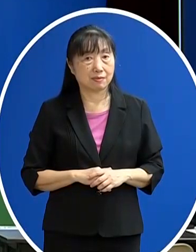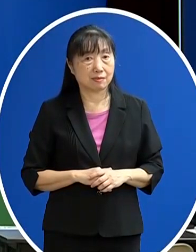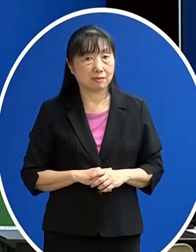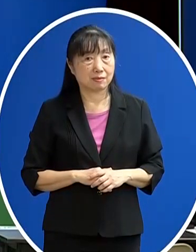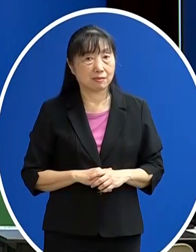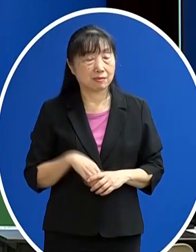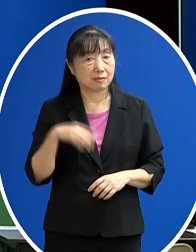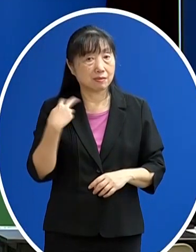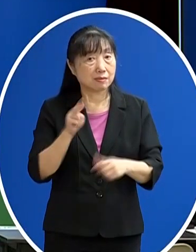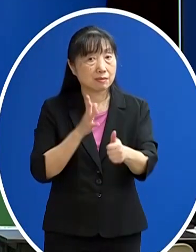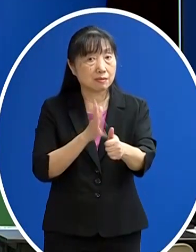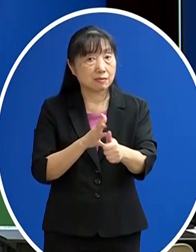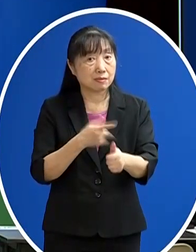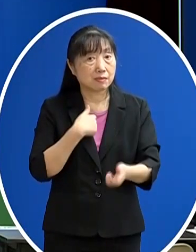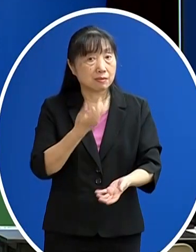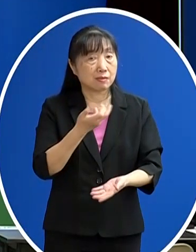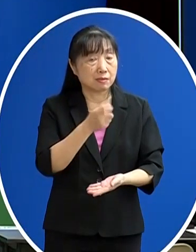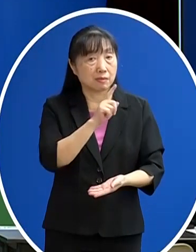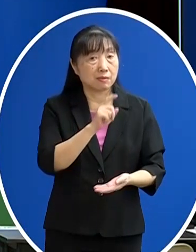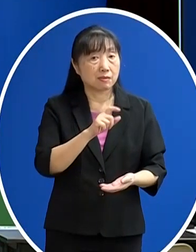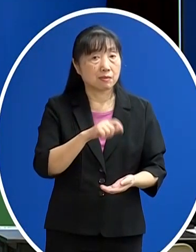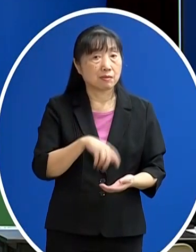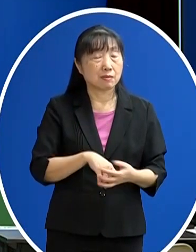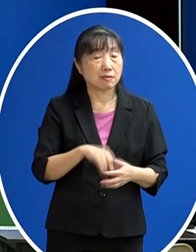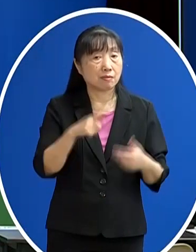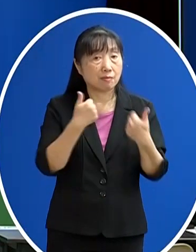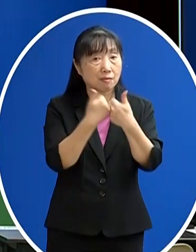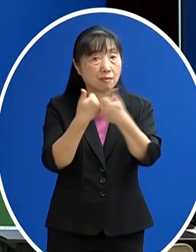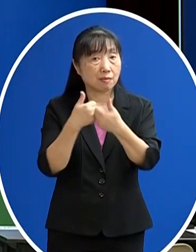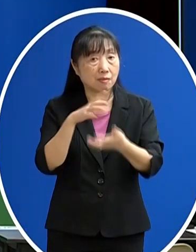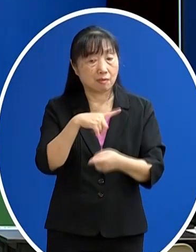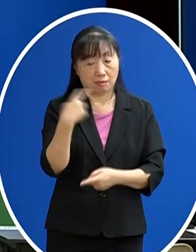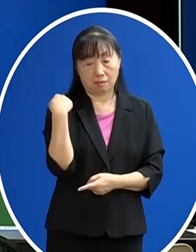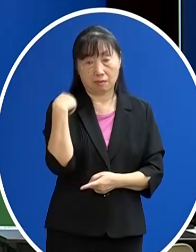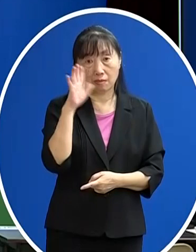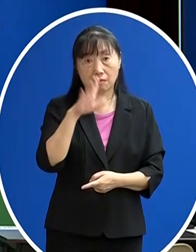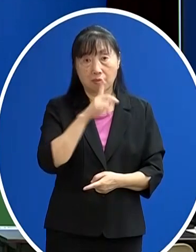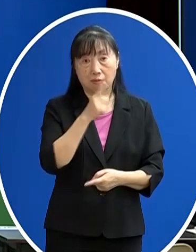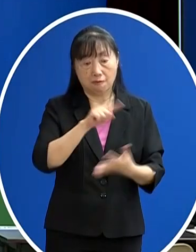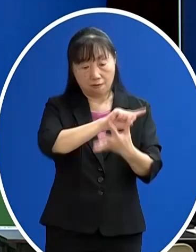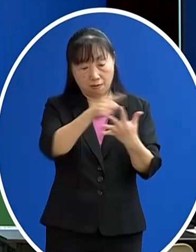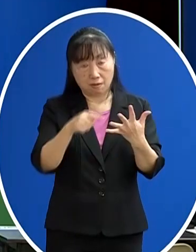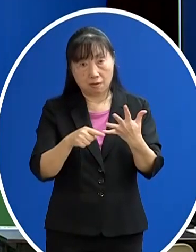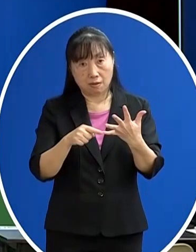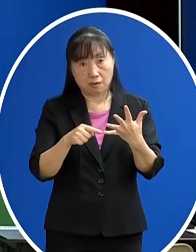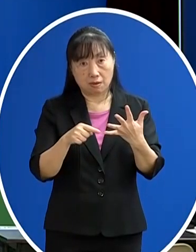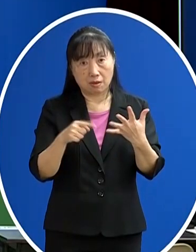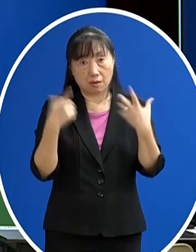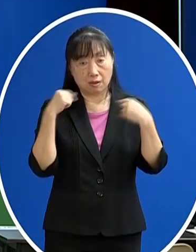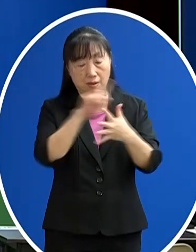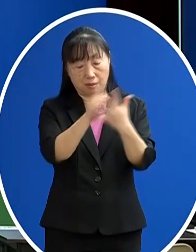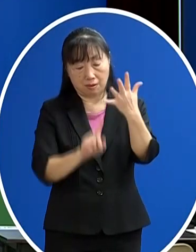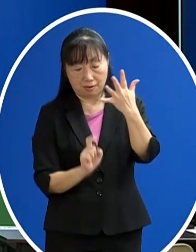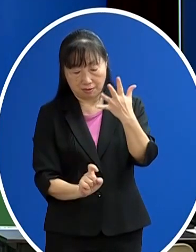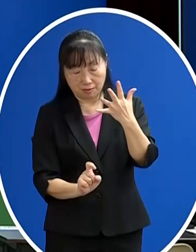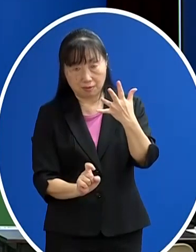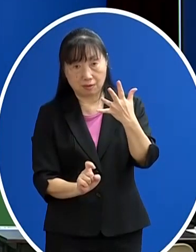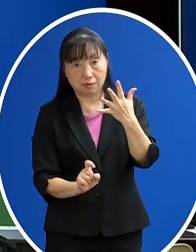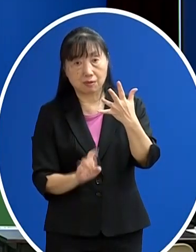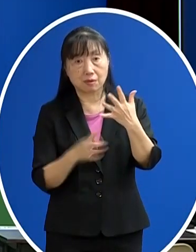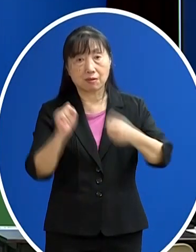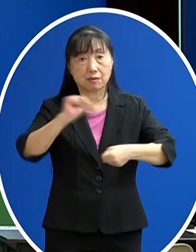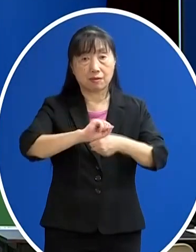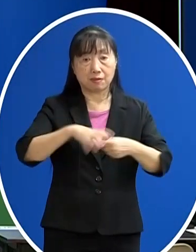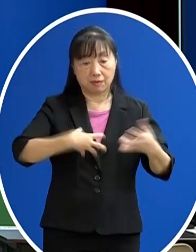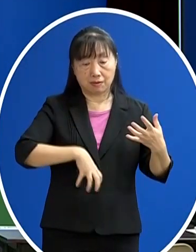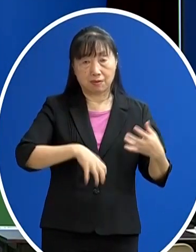想要再追问一下刚刚提到 ACIP 会议的问题哦，我们昨天是有把那个顺序调整为十类嘛，然后增列了孕妇